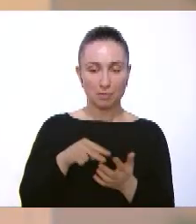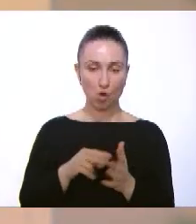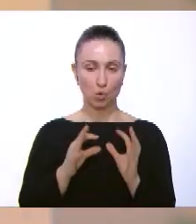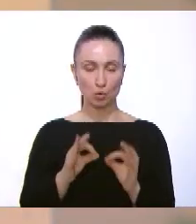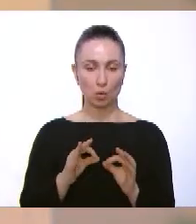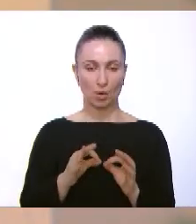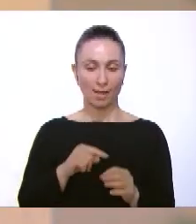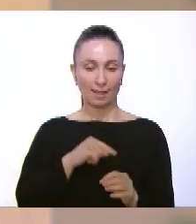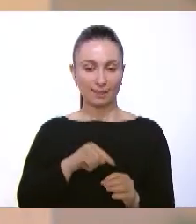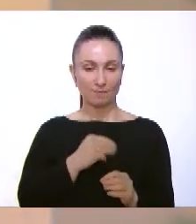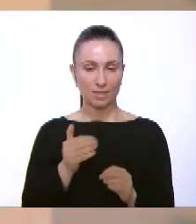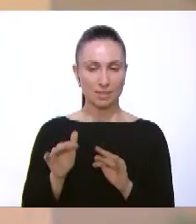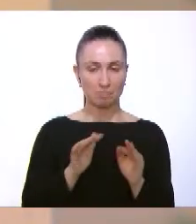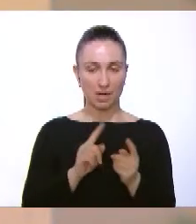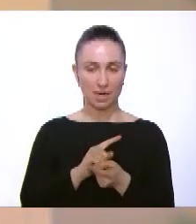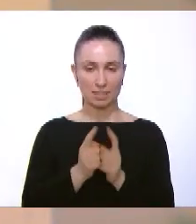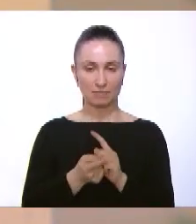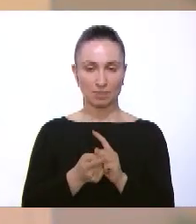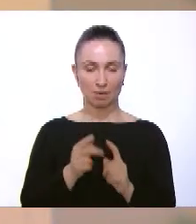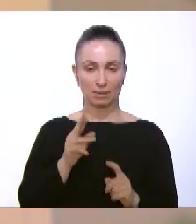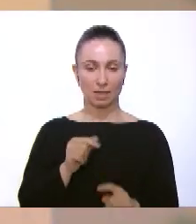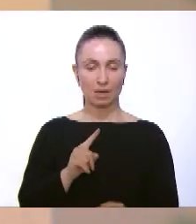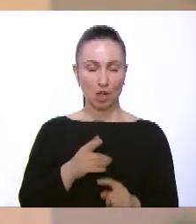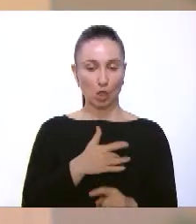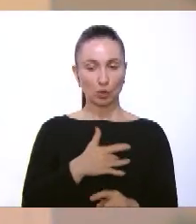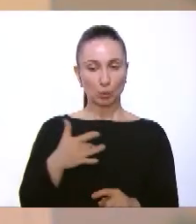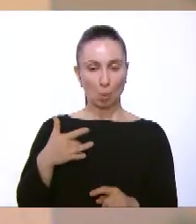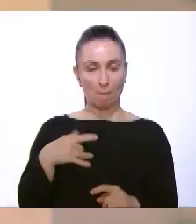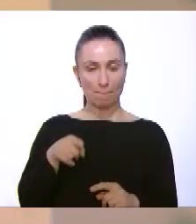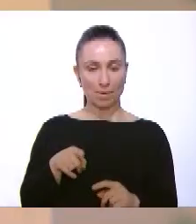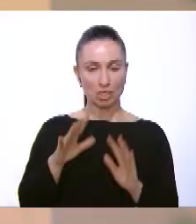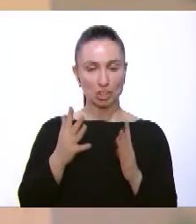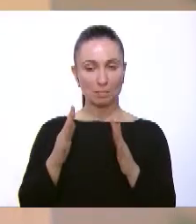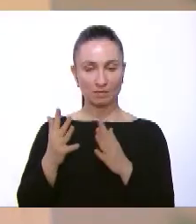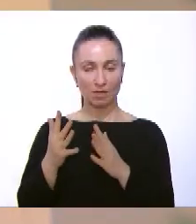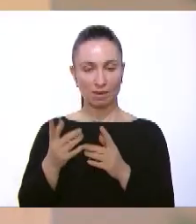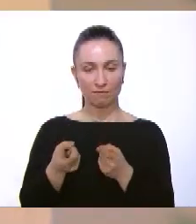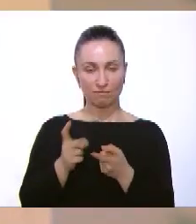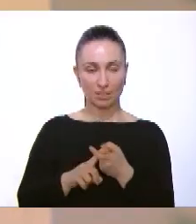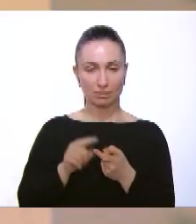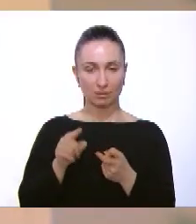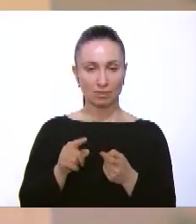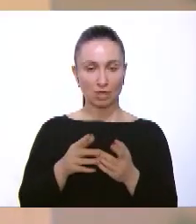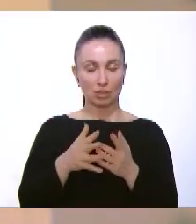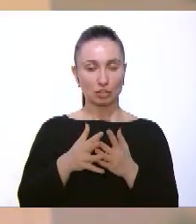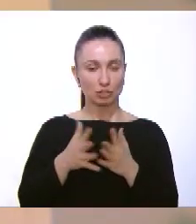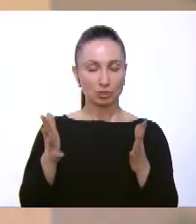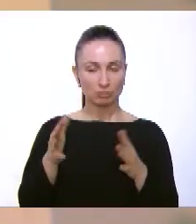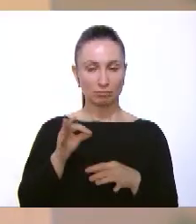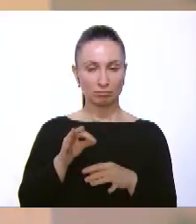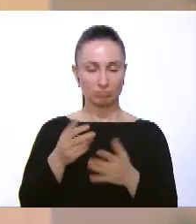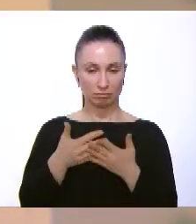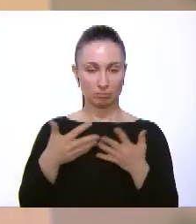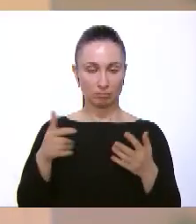სწორედ თვისებრივად იცვლება და რადგან ტუბერკულოზის შემთხვევათა ისეთი დიდი ფართომასშტაბიანი